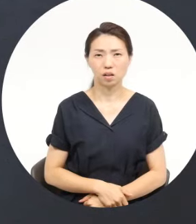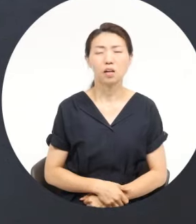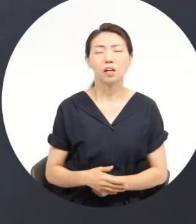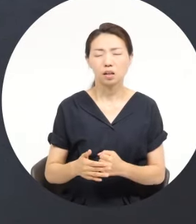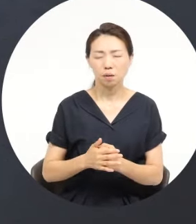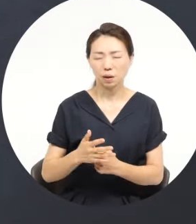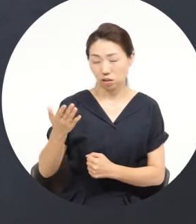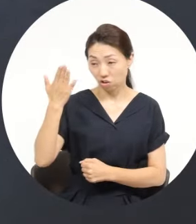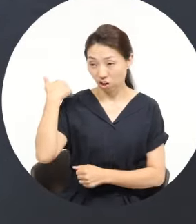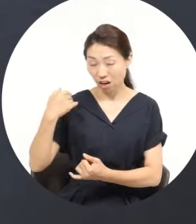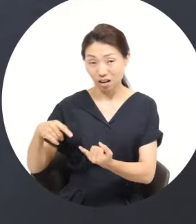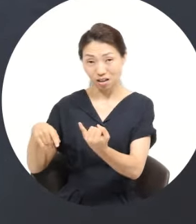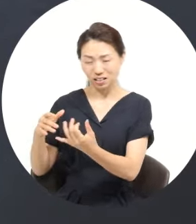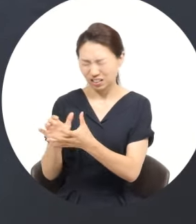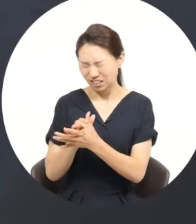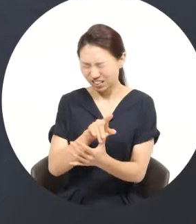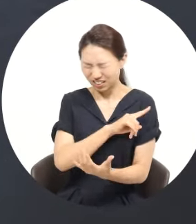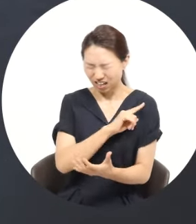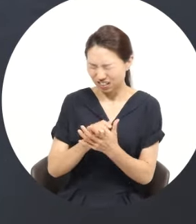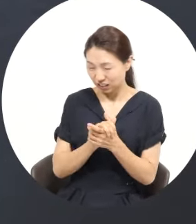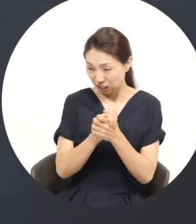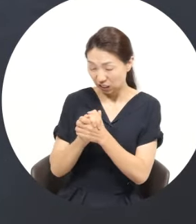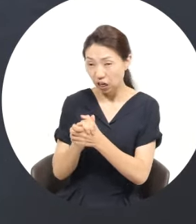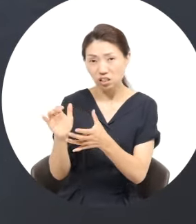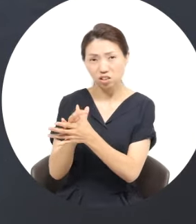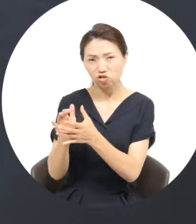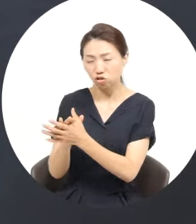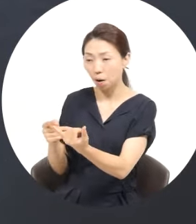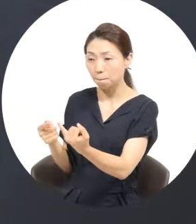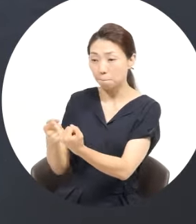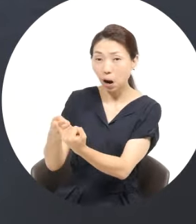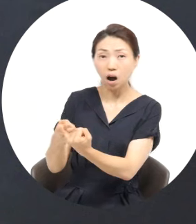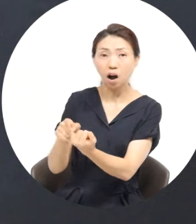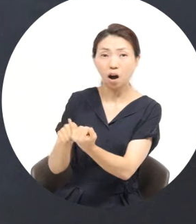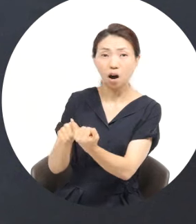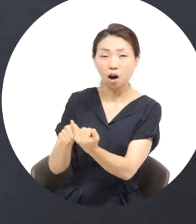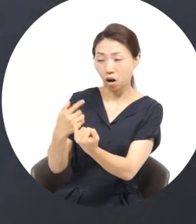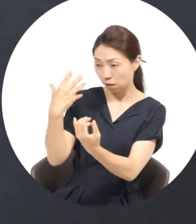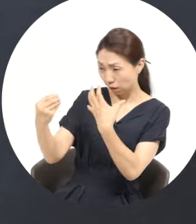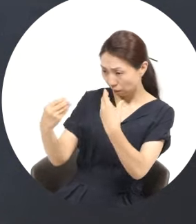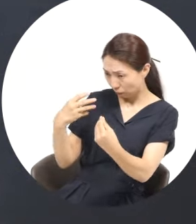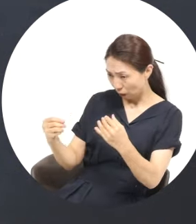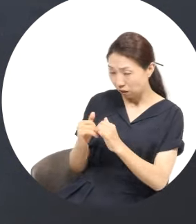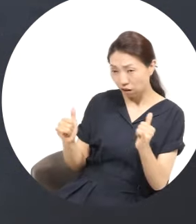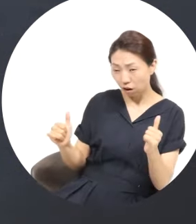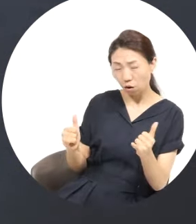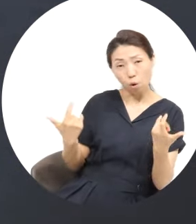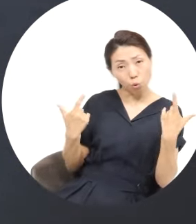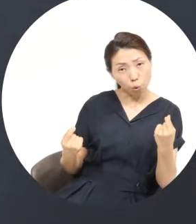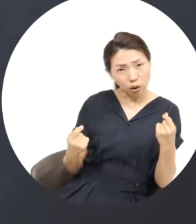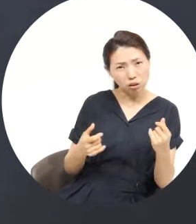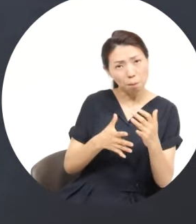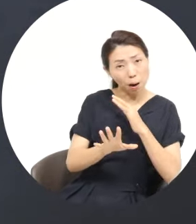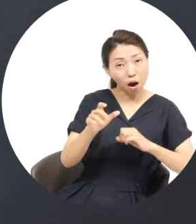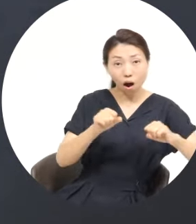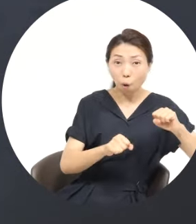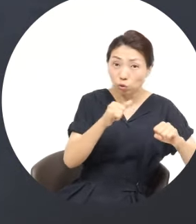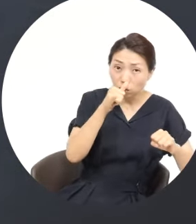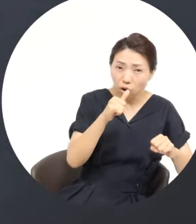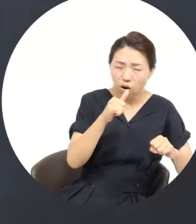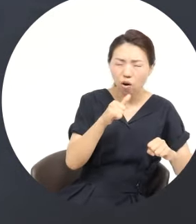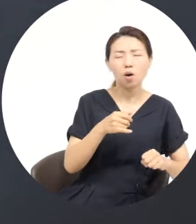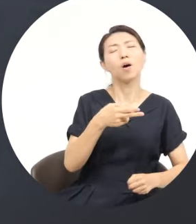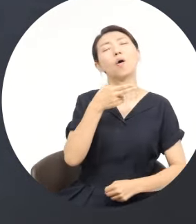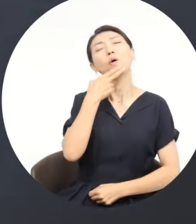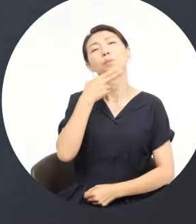그 사건에 있었던 모든 학생이 다 조사를 해봐요. 다 이런 증상이 일어나는가? 그렇지가 않지.